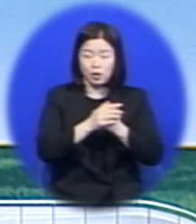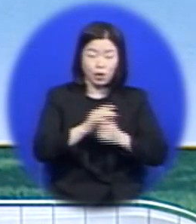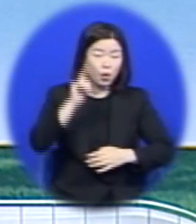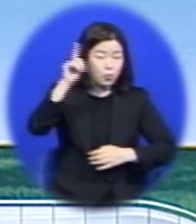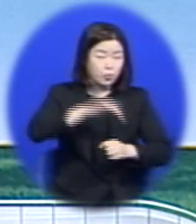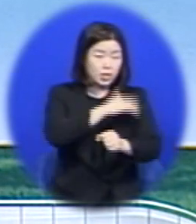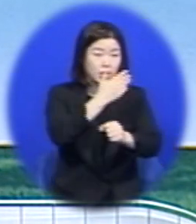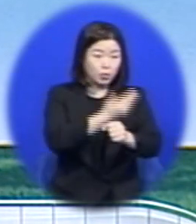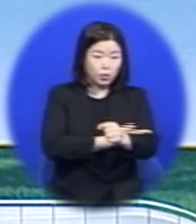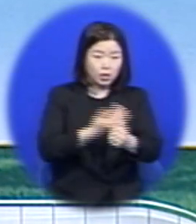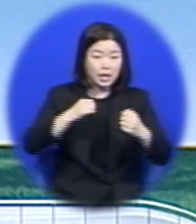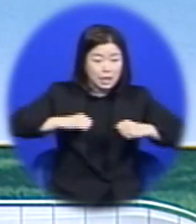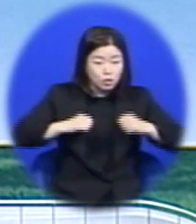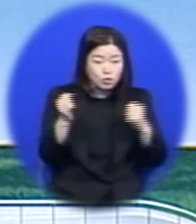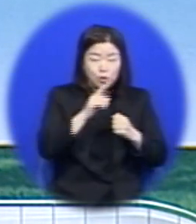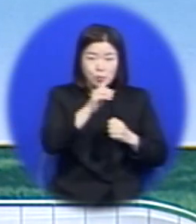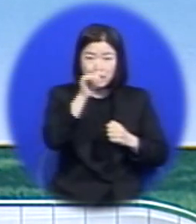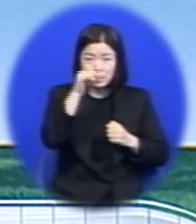하지 않았느냐.